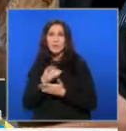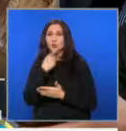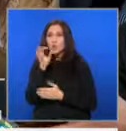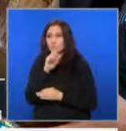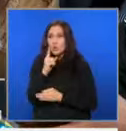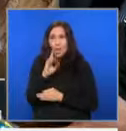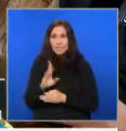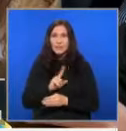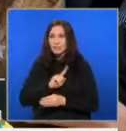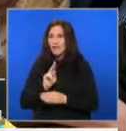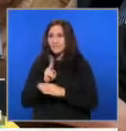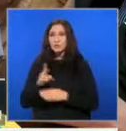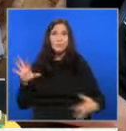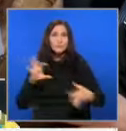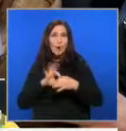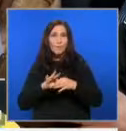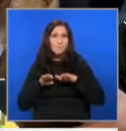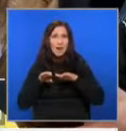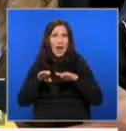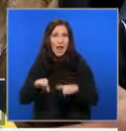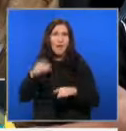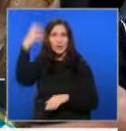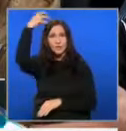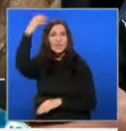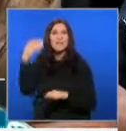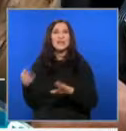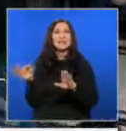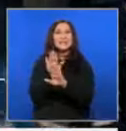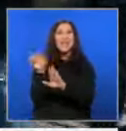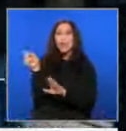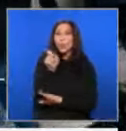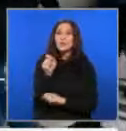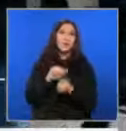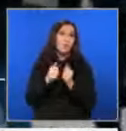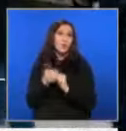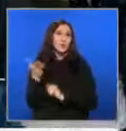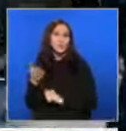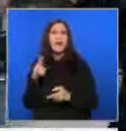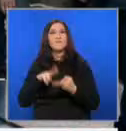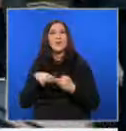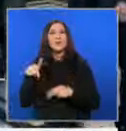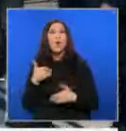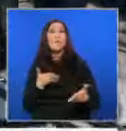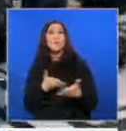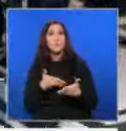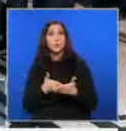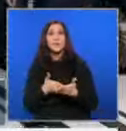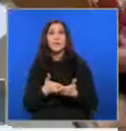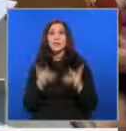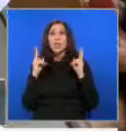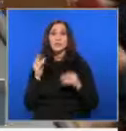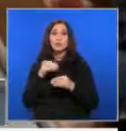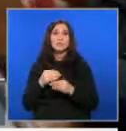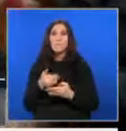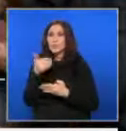не влязохме в сглобки с паралелна държава и задкулисия. Напротив, борихме се с тях. Ваня Григорова мотивира решението си да участва в